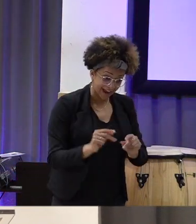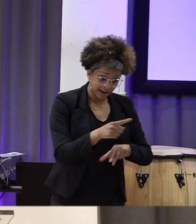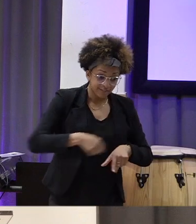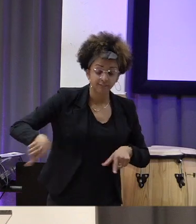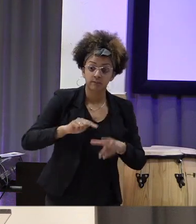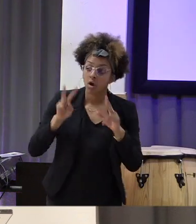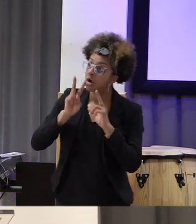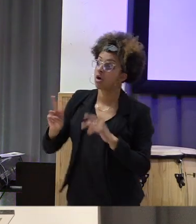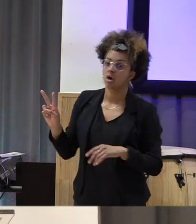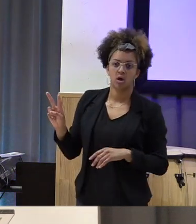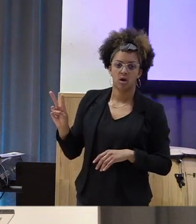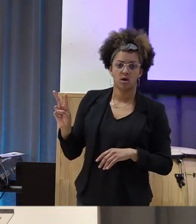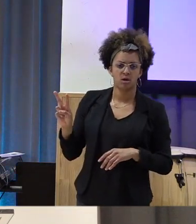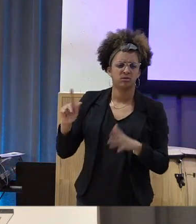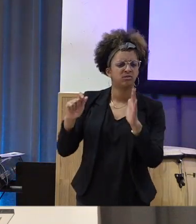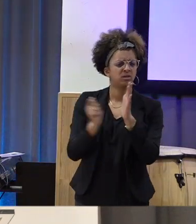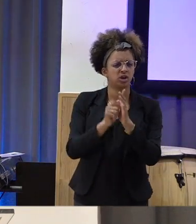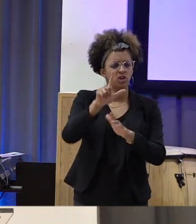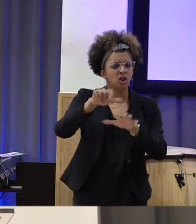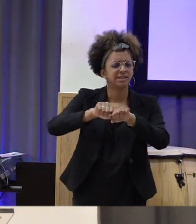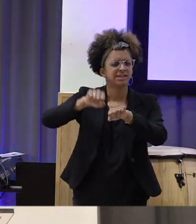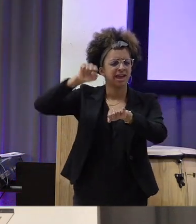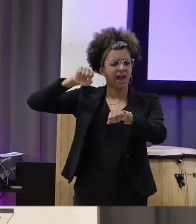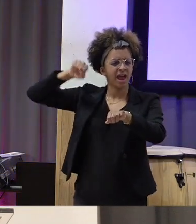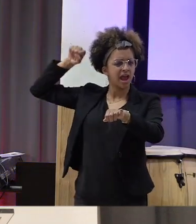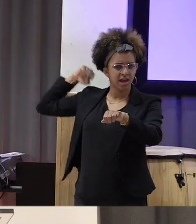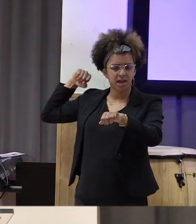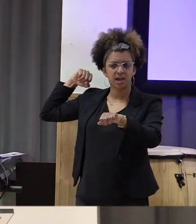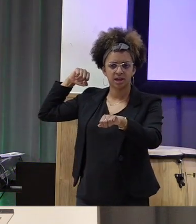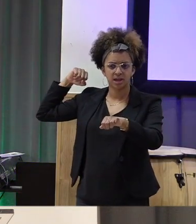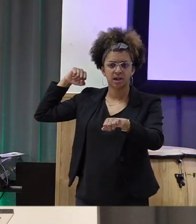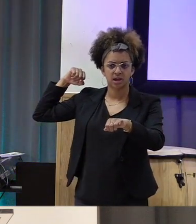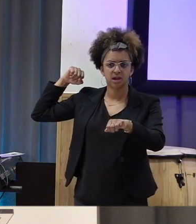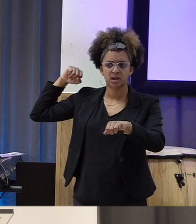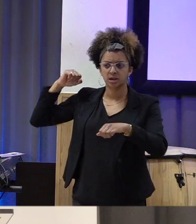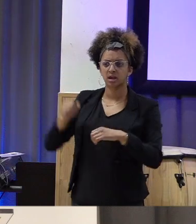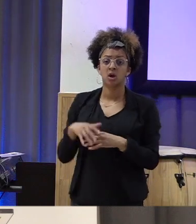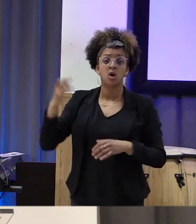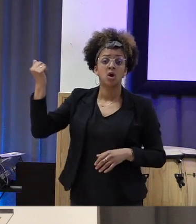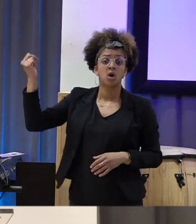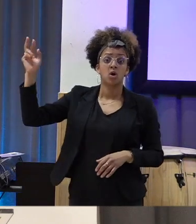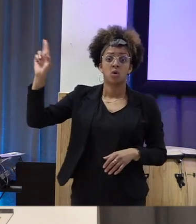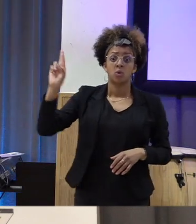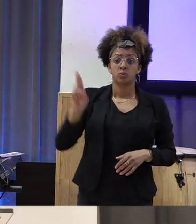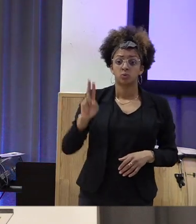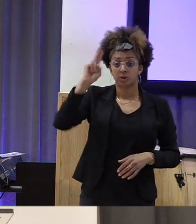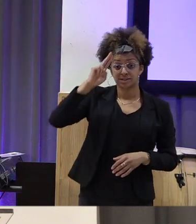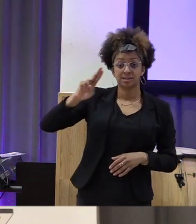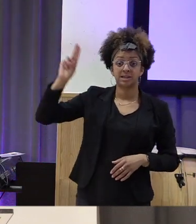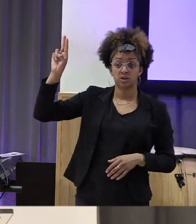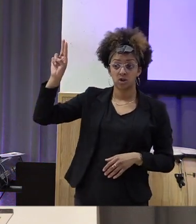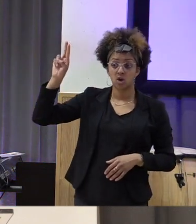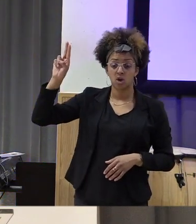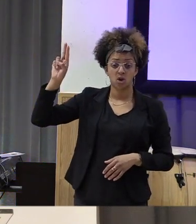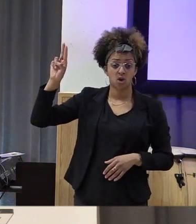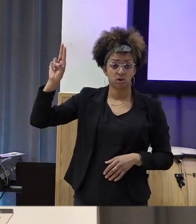Il y a maintenant plus de 2 siècles que la vérité concernant le retour du Seigneur ont été